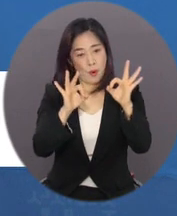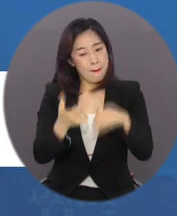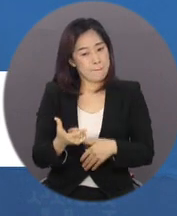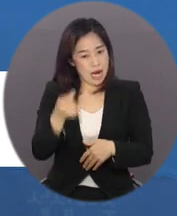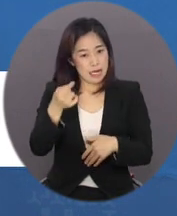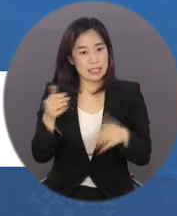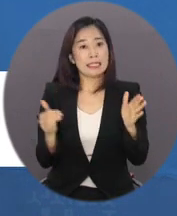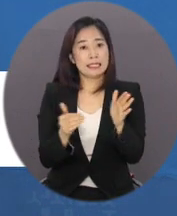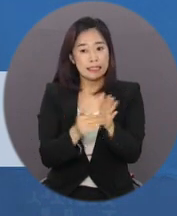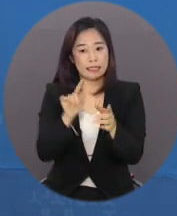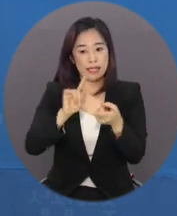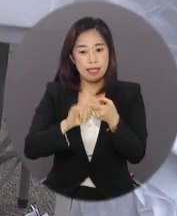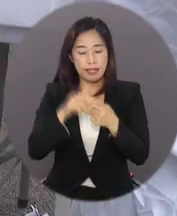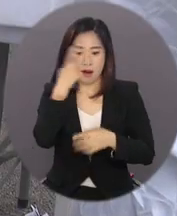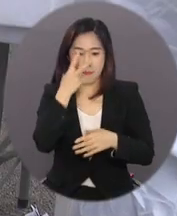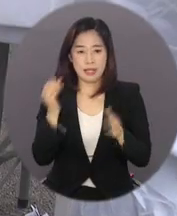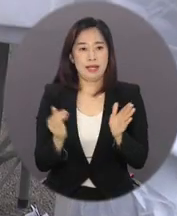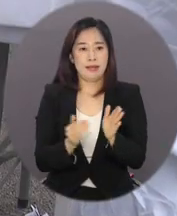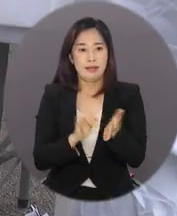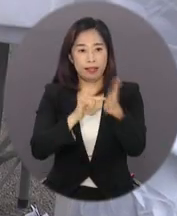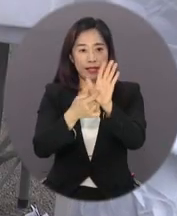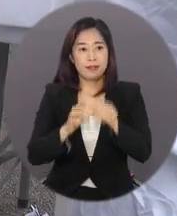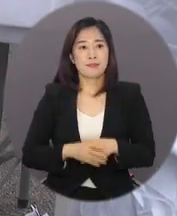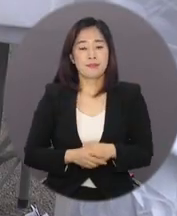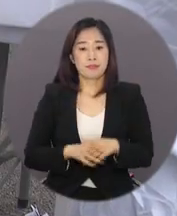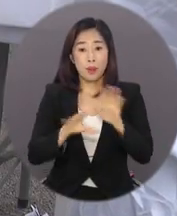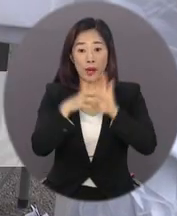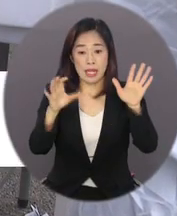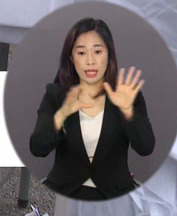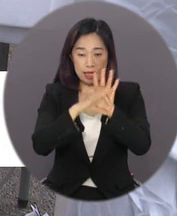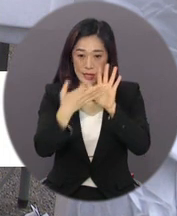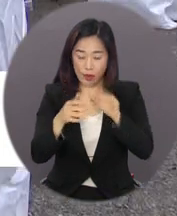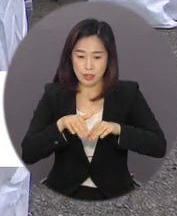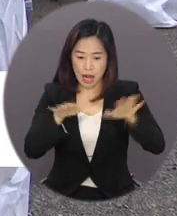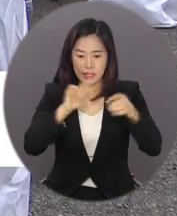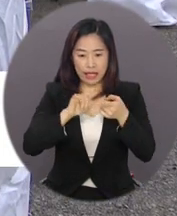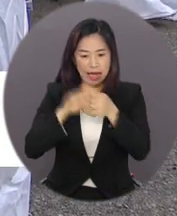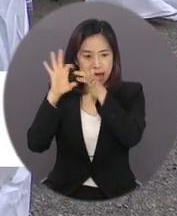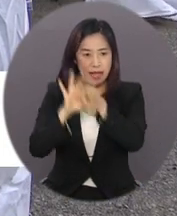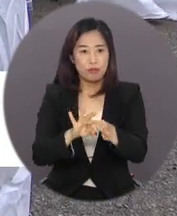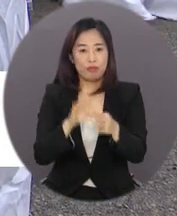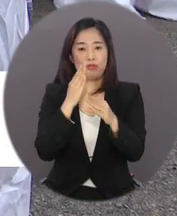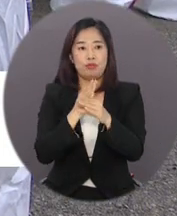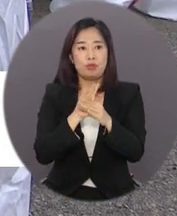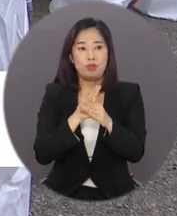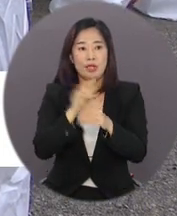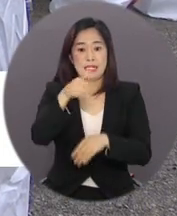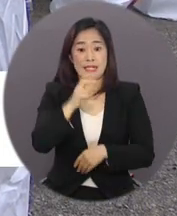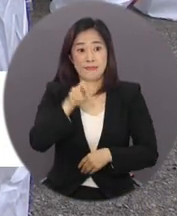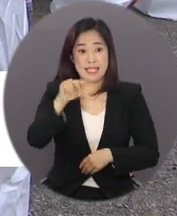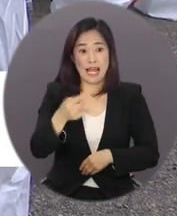단계 조정을 검토하겠습니다. 고흥군도 코로나19 확산세가 꺾이지 않고 있는 가운데 금산과